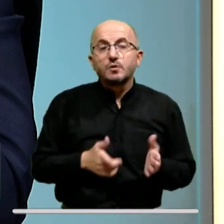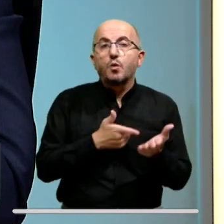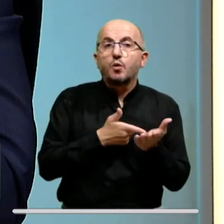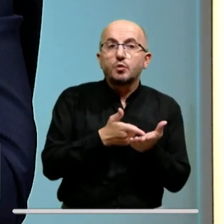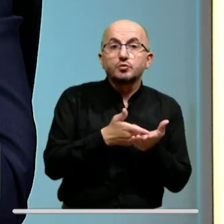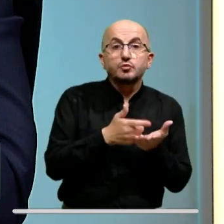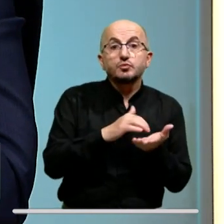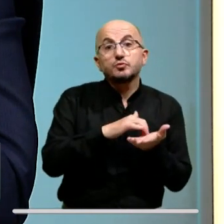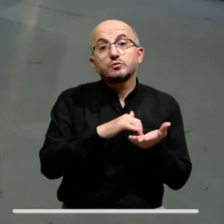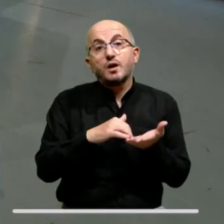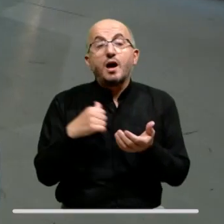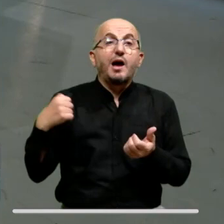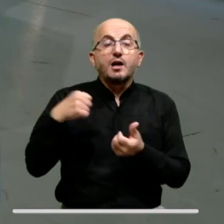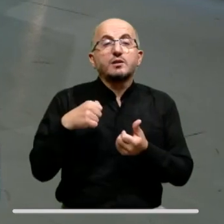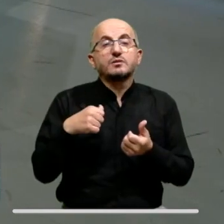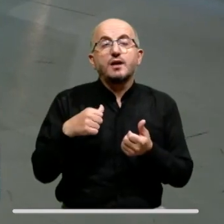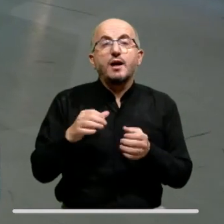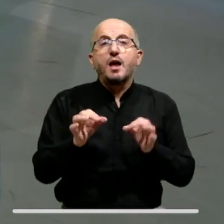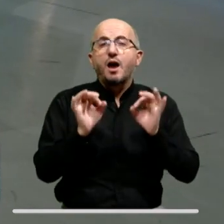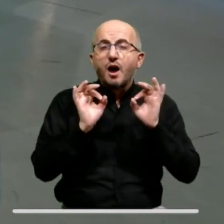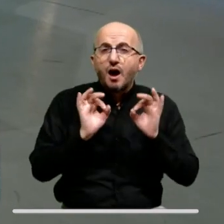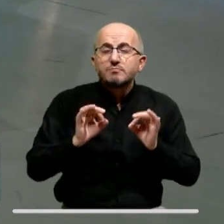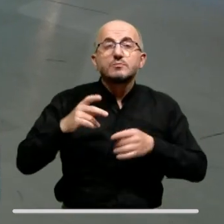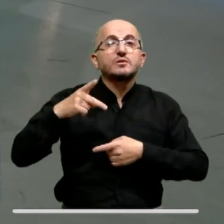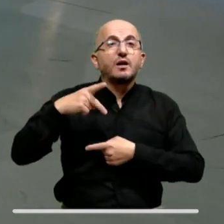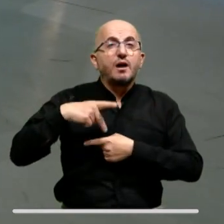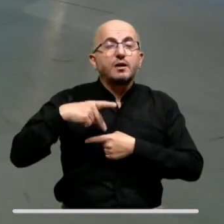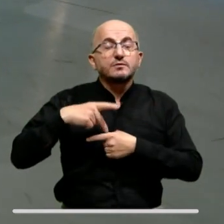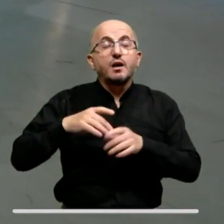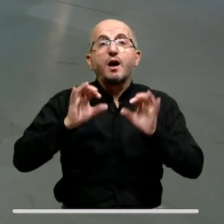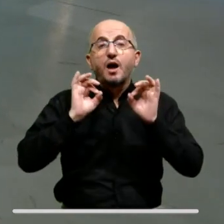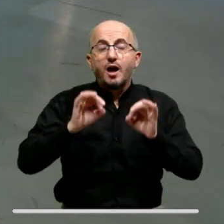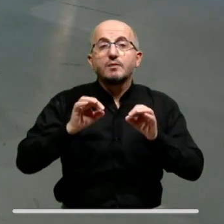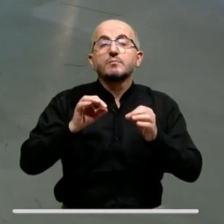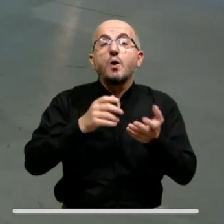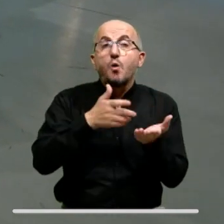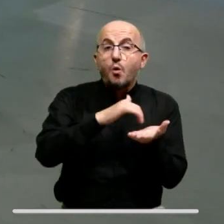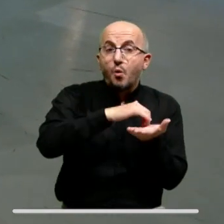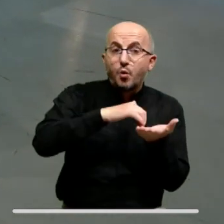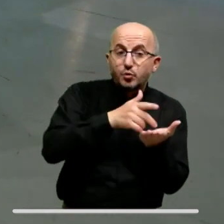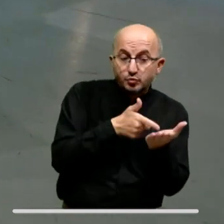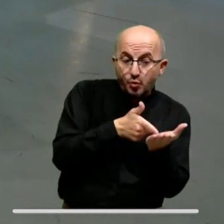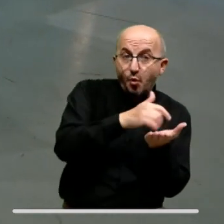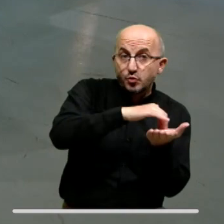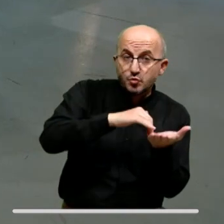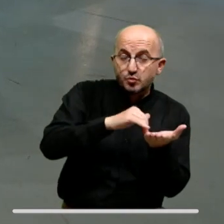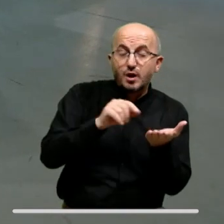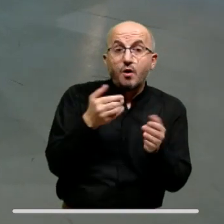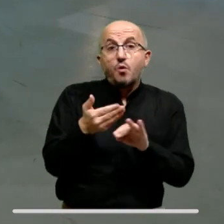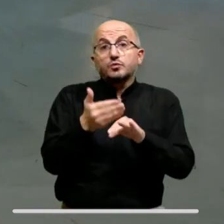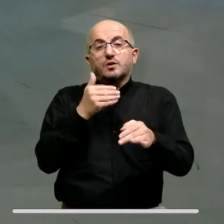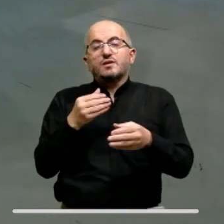ayrıca tamamlaması gerekir. Yani hem zekatta hem öşürde hem de fidyede, değil mi hocam? Burada, tabii, başta vermeden evvel bunu